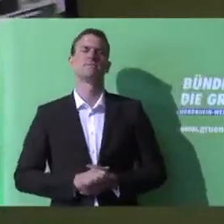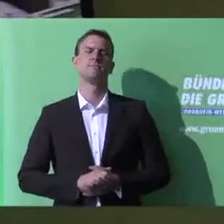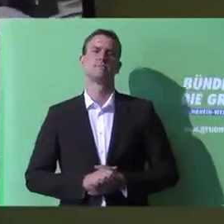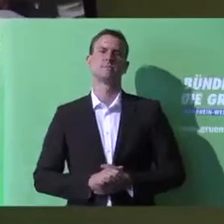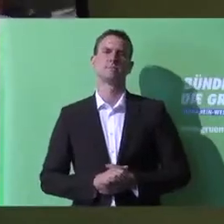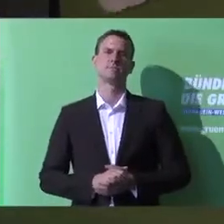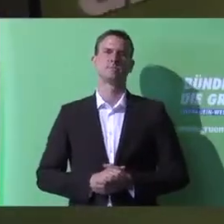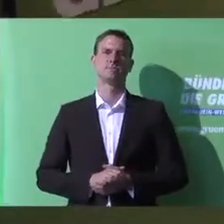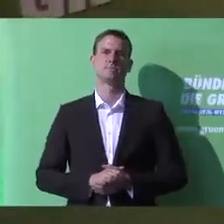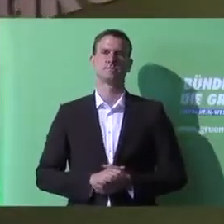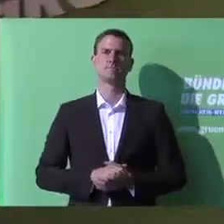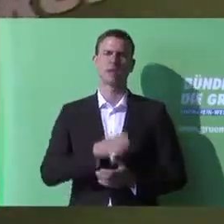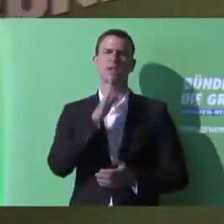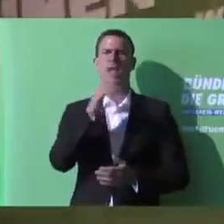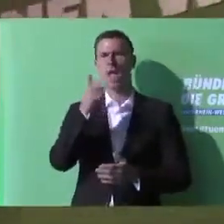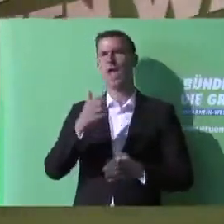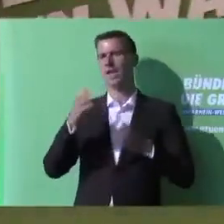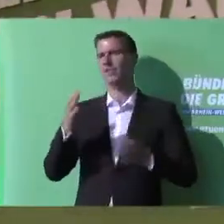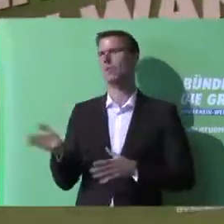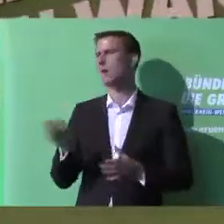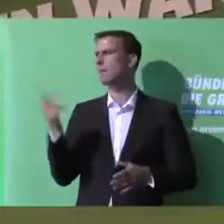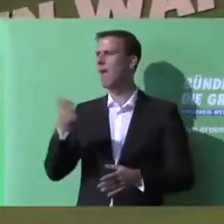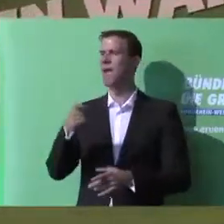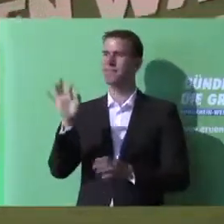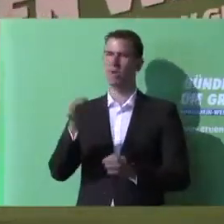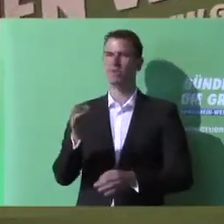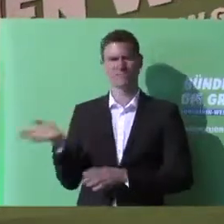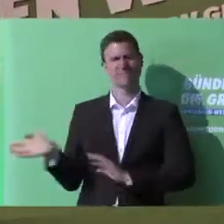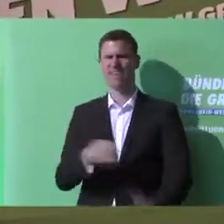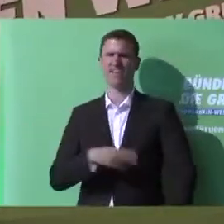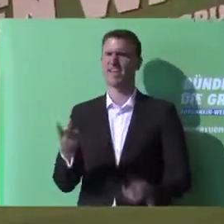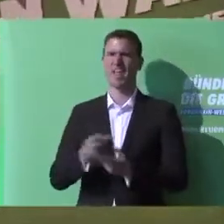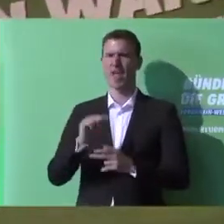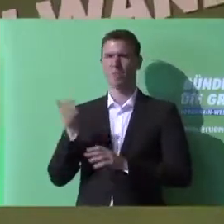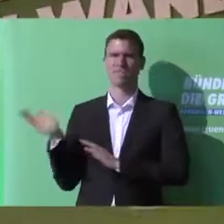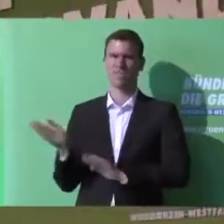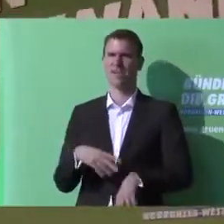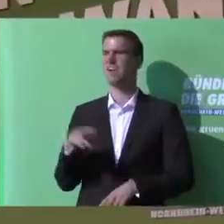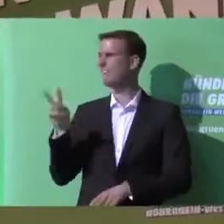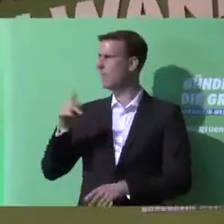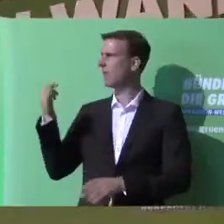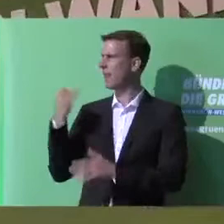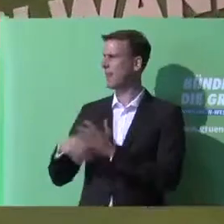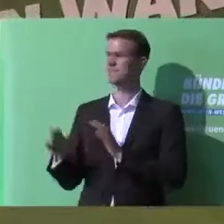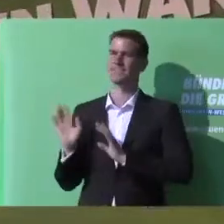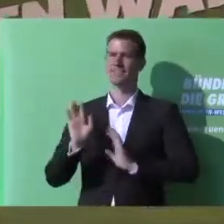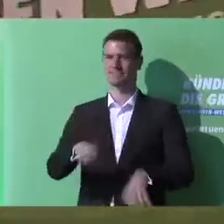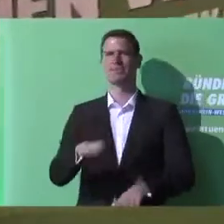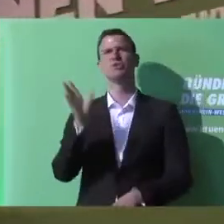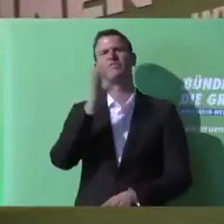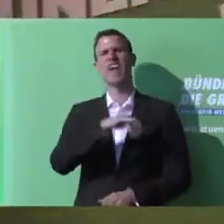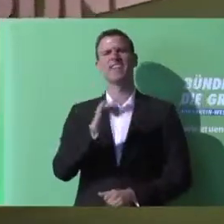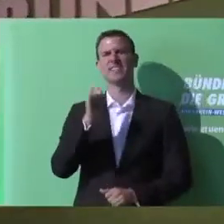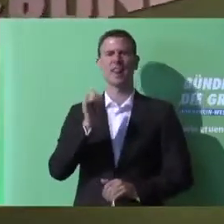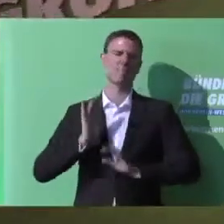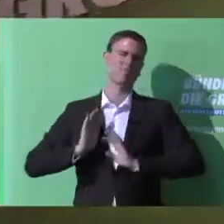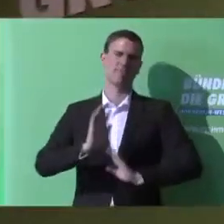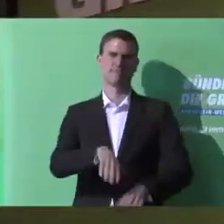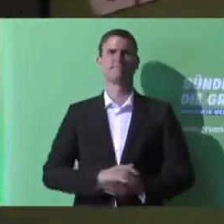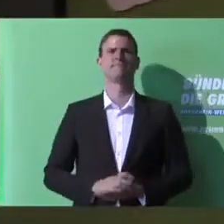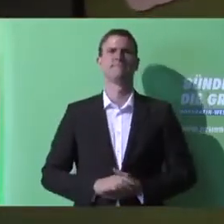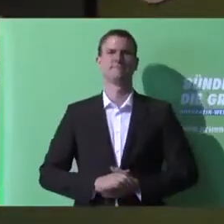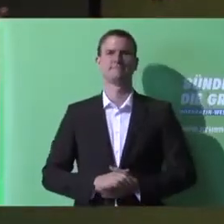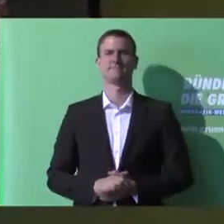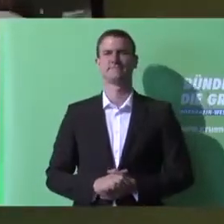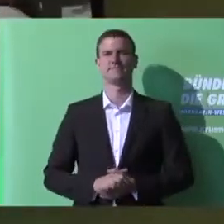reicht, wenn du einen Trümmer beseitigst. Genau. Weg damit, genau. So, Volker beseitigt den letzten Trümmer von Schwarz-Gelb. Und ich würde sagen,